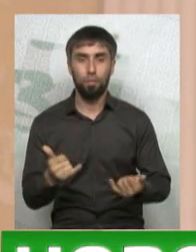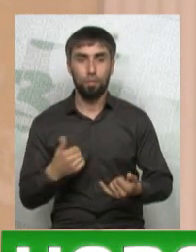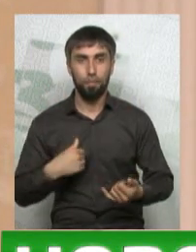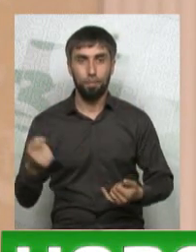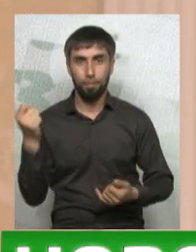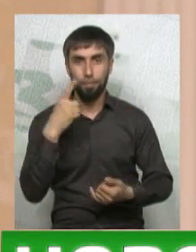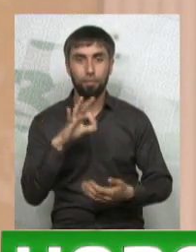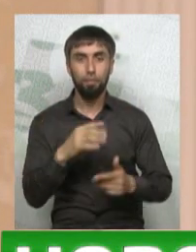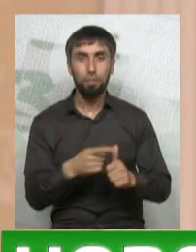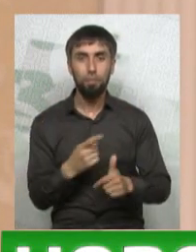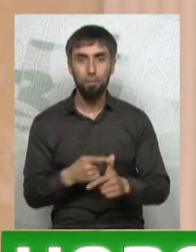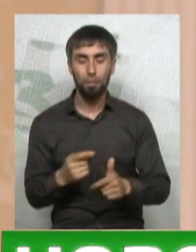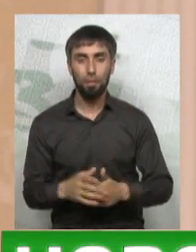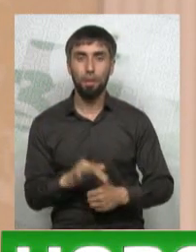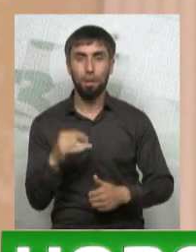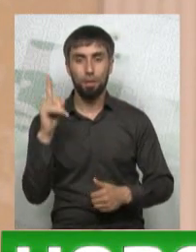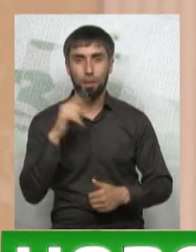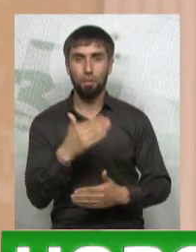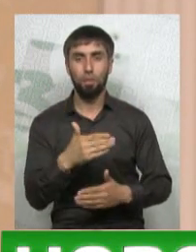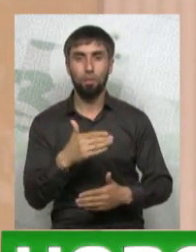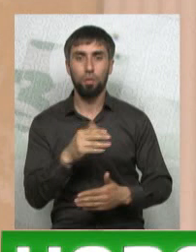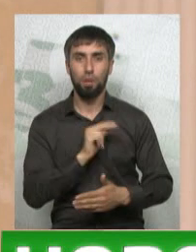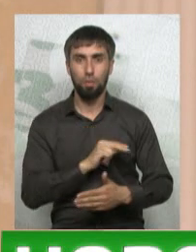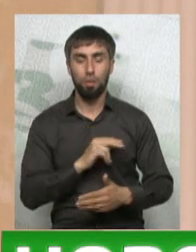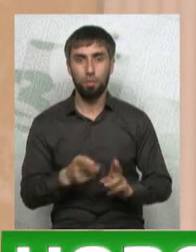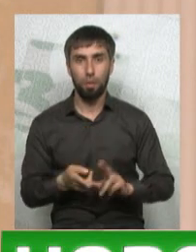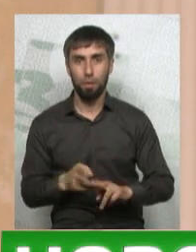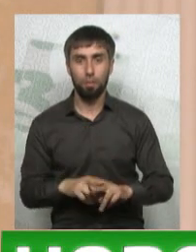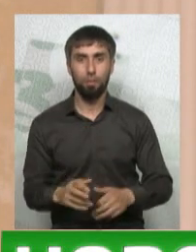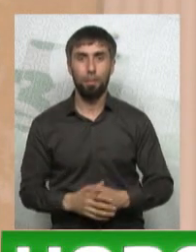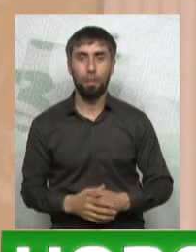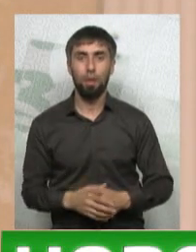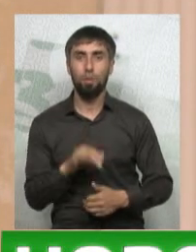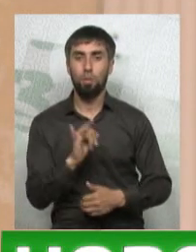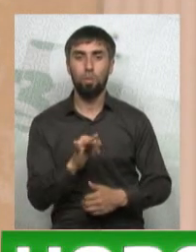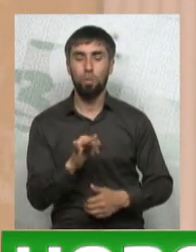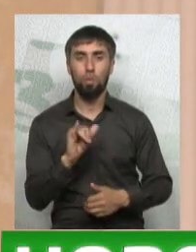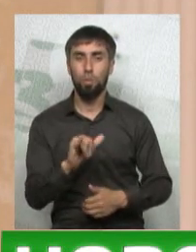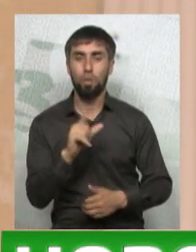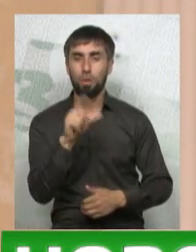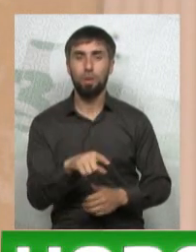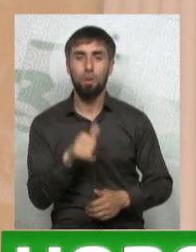знаем поименно, знаем их творчество. Поэтому у